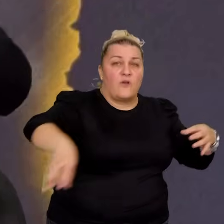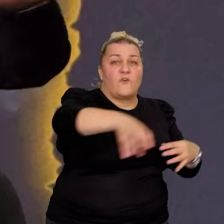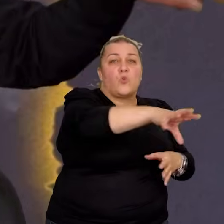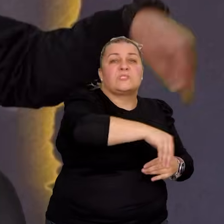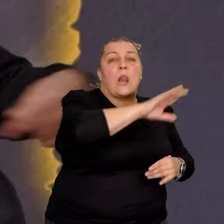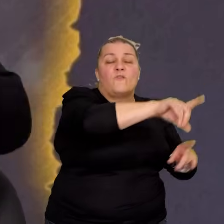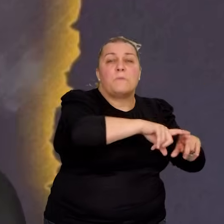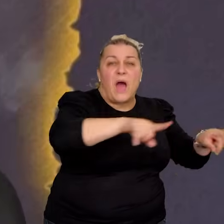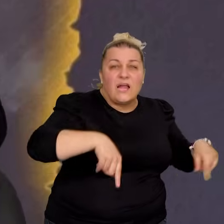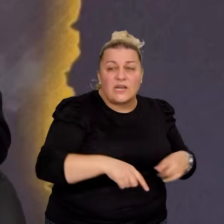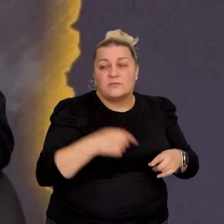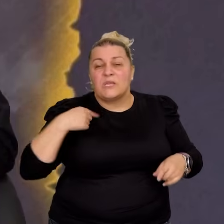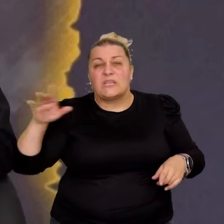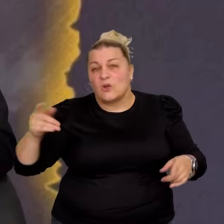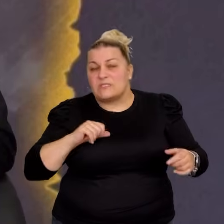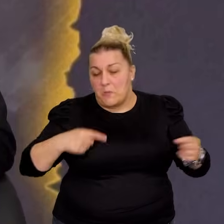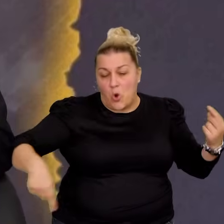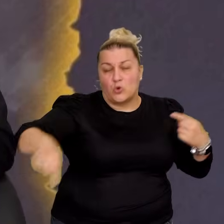naše madrace, mi njihove i to.